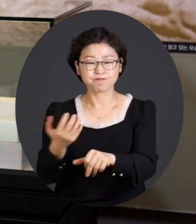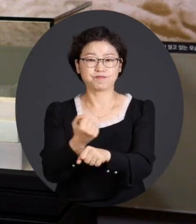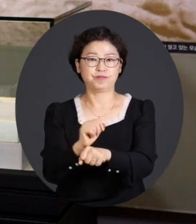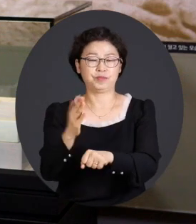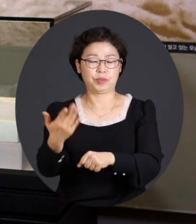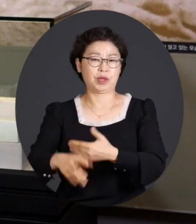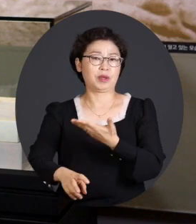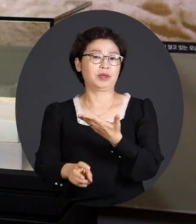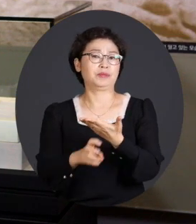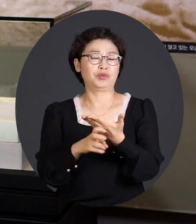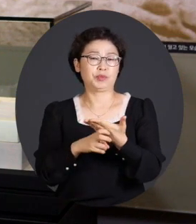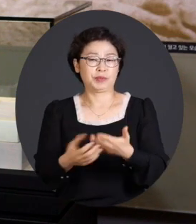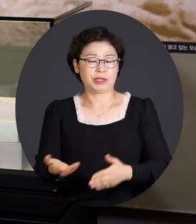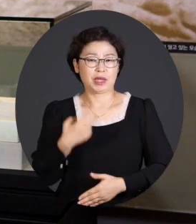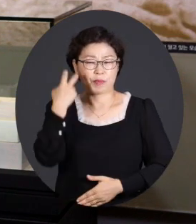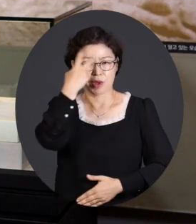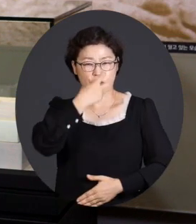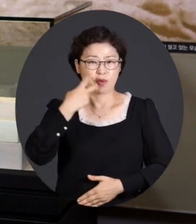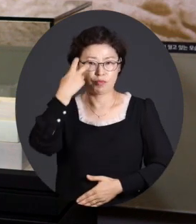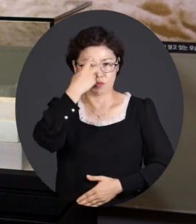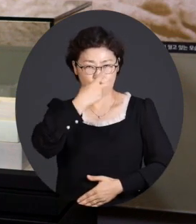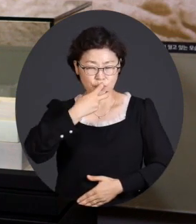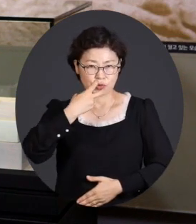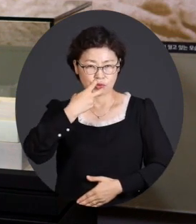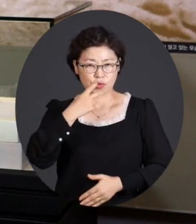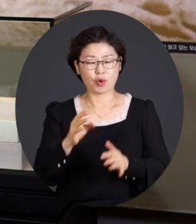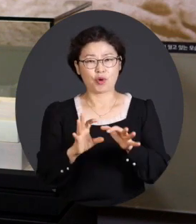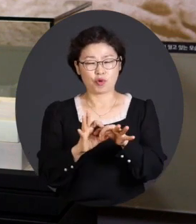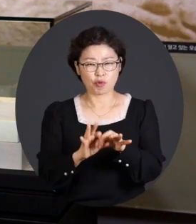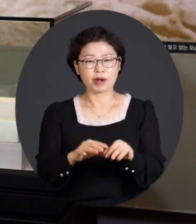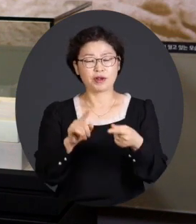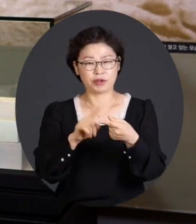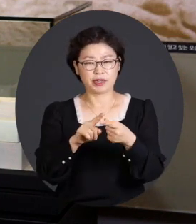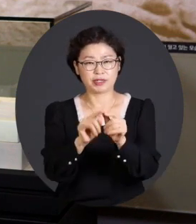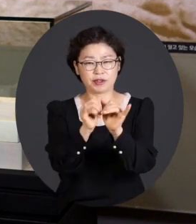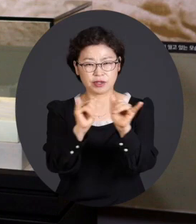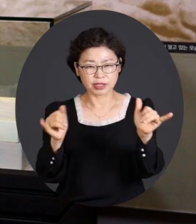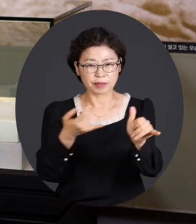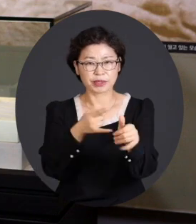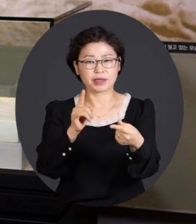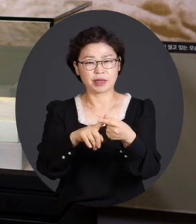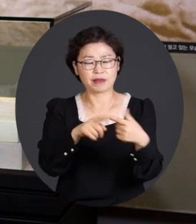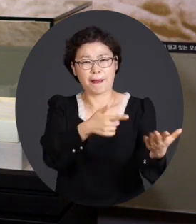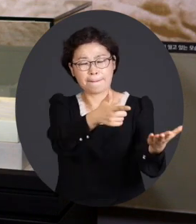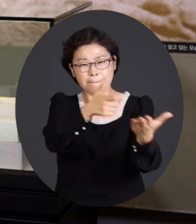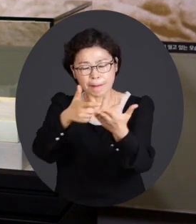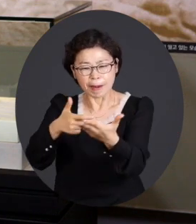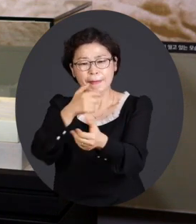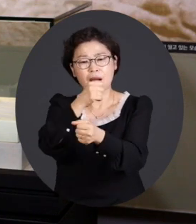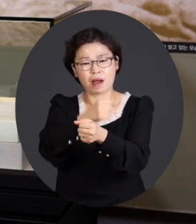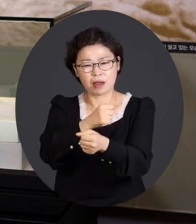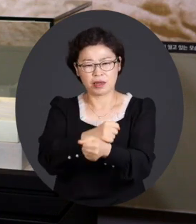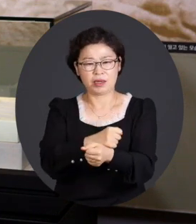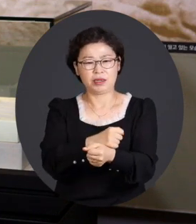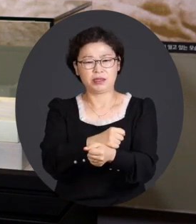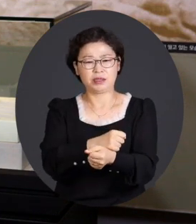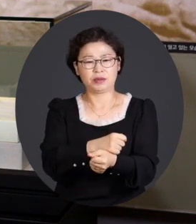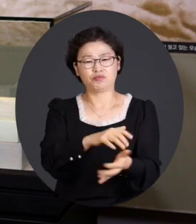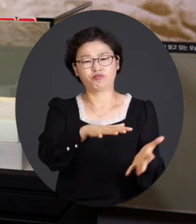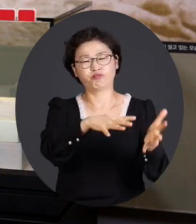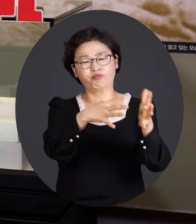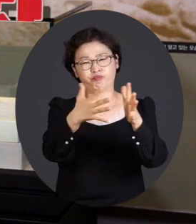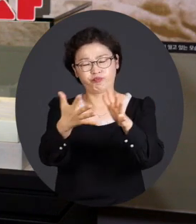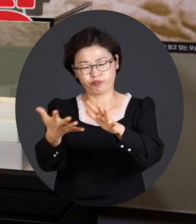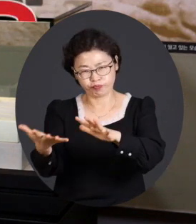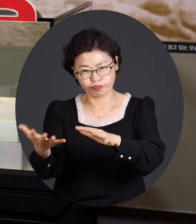학살되었고, 불법적인 예비 검속으로 구금된 예비 검속자들 역시 총살당해